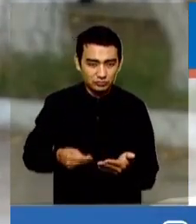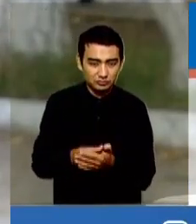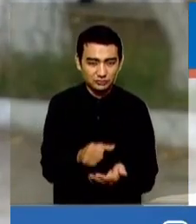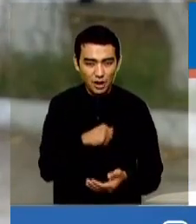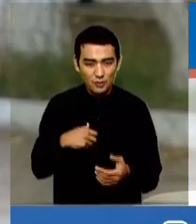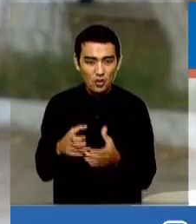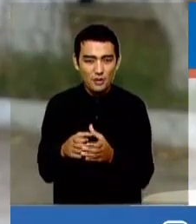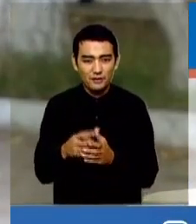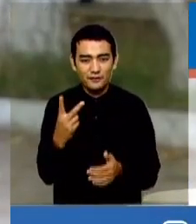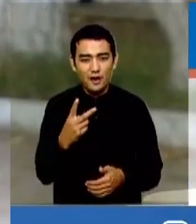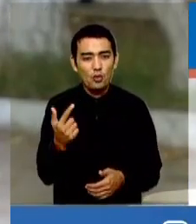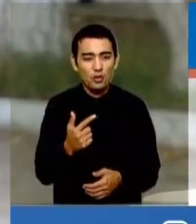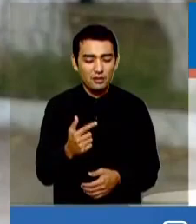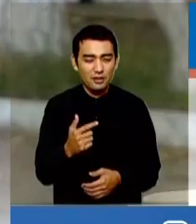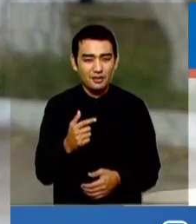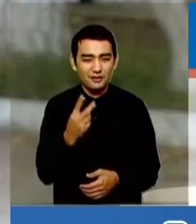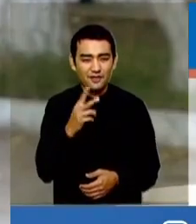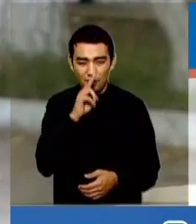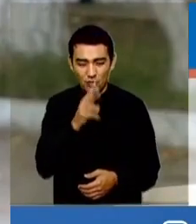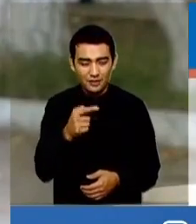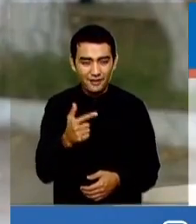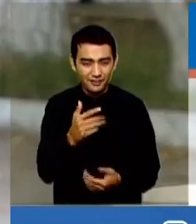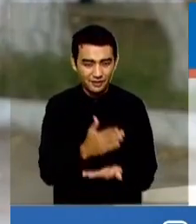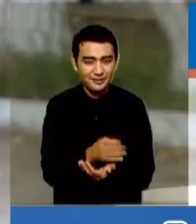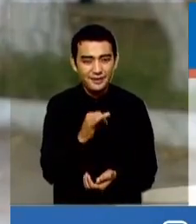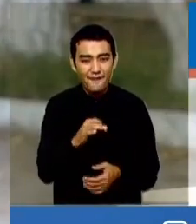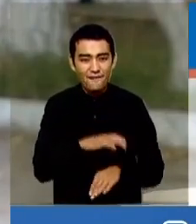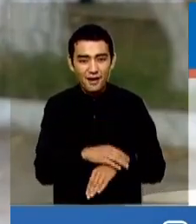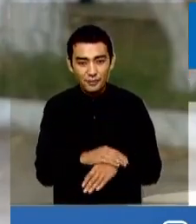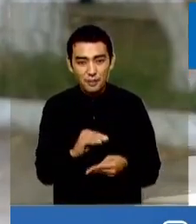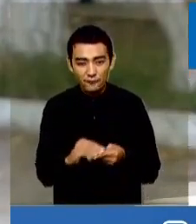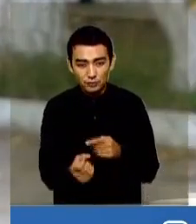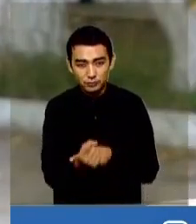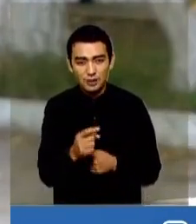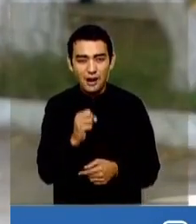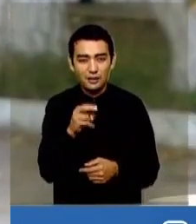2 года гарантии есть. Если подобный факт повторится, будет составлен вновь дефектный акт.